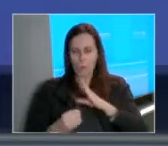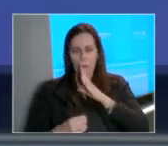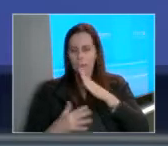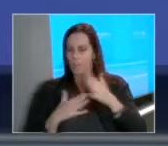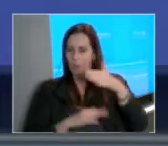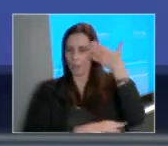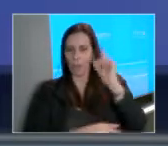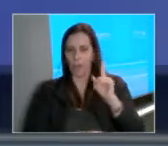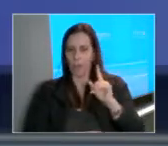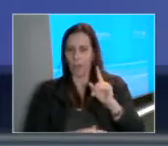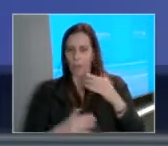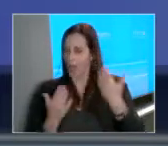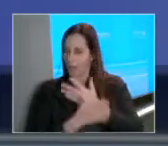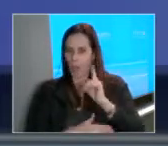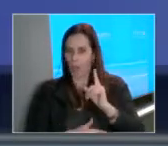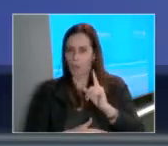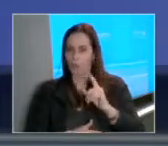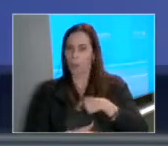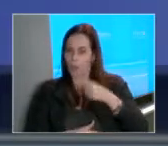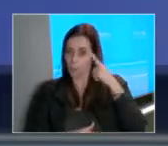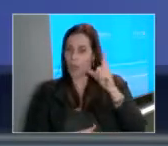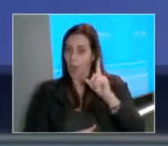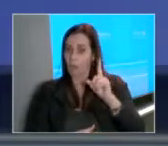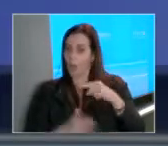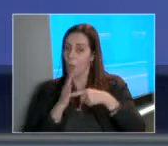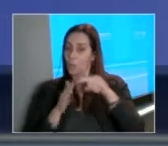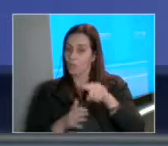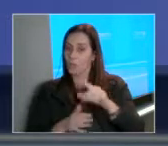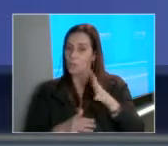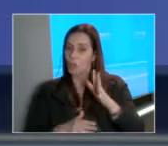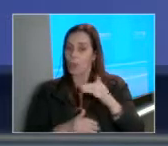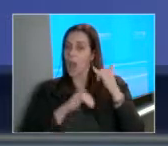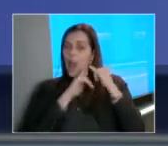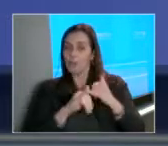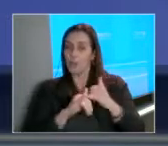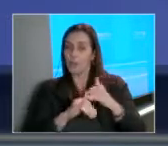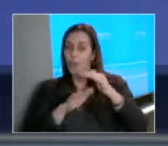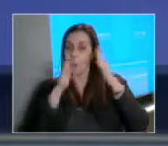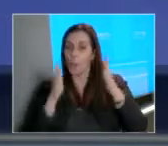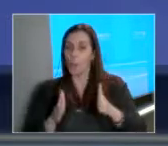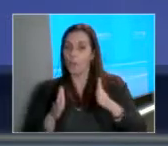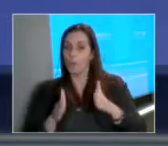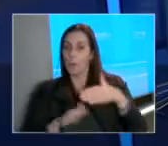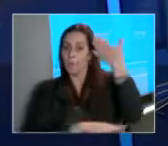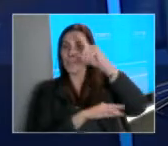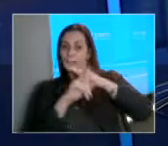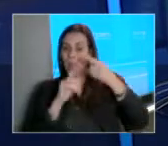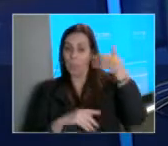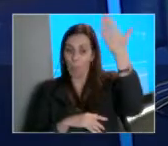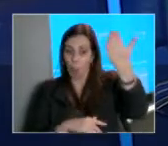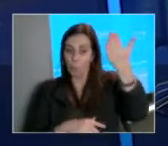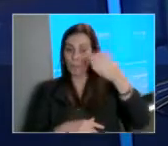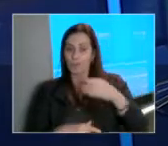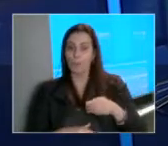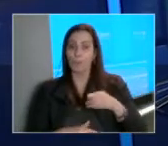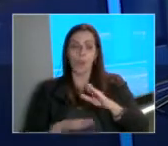מבקר המדינה, מתניהו אנגלמן. אני יודעת, אני יודעת, אבל המודל הזה של אולי להביא גוף מדינה אחרת, גוף